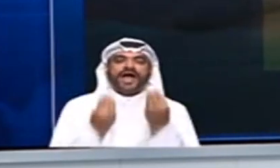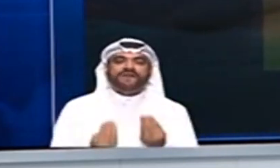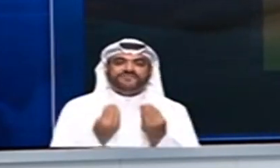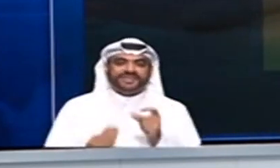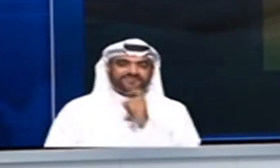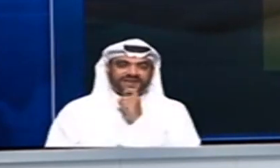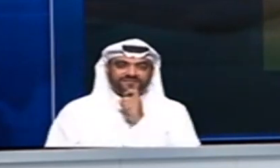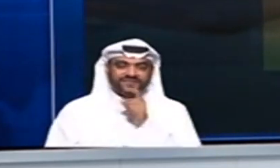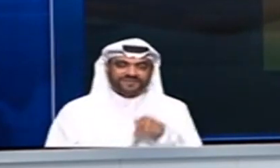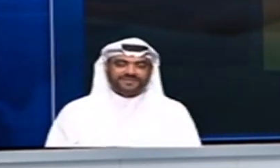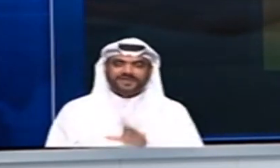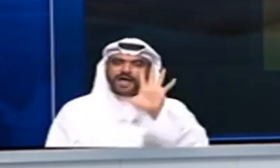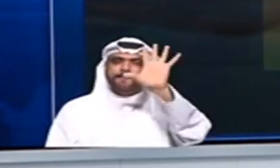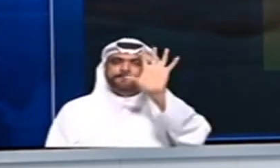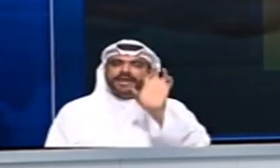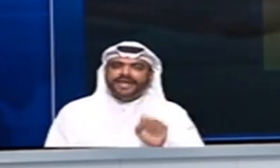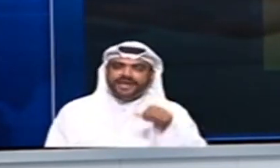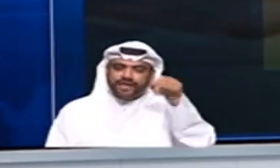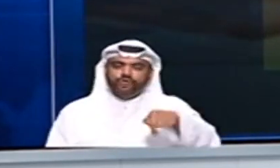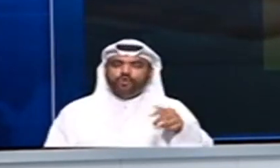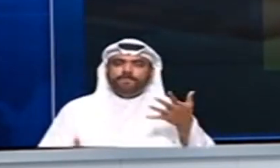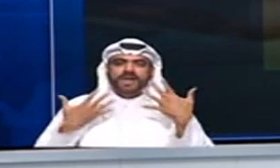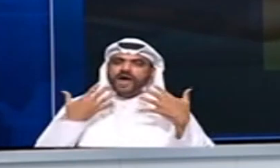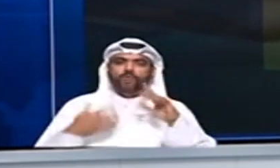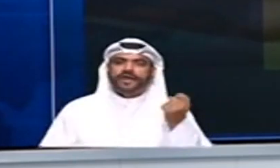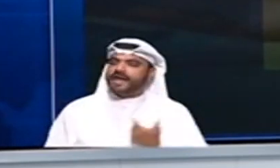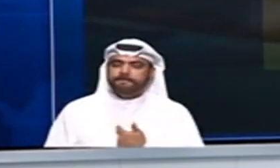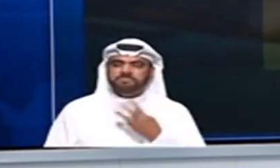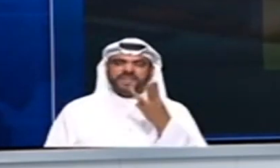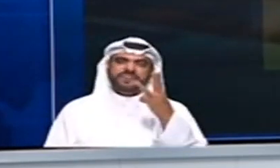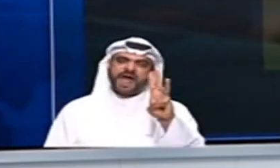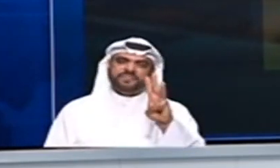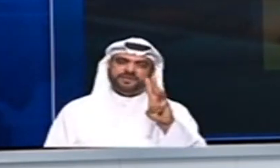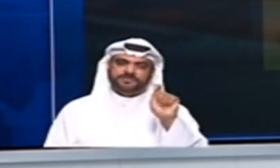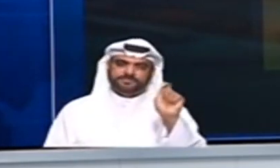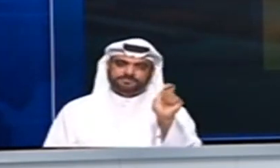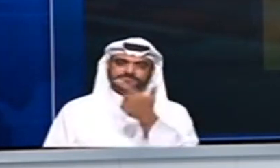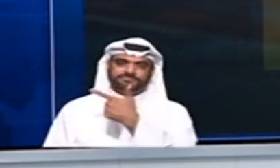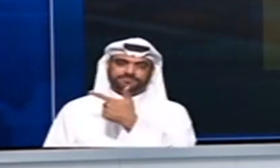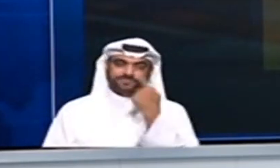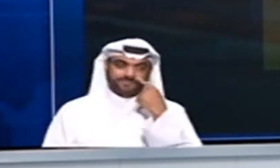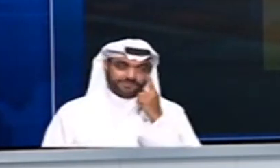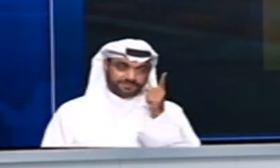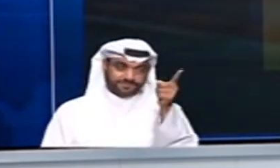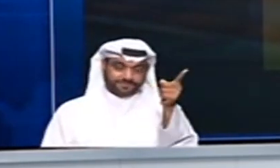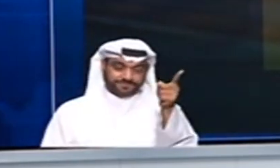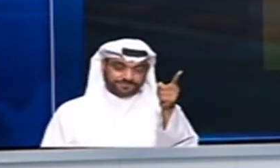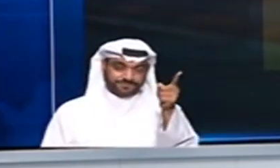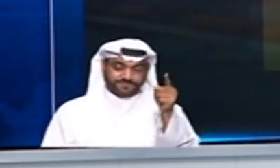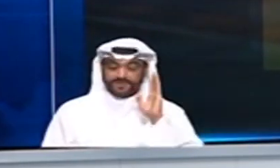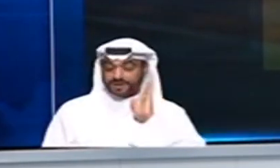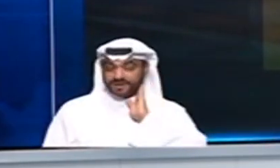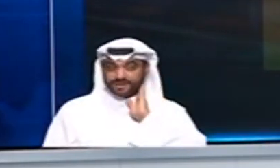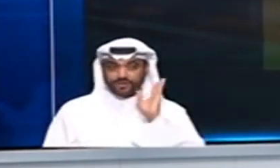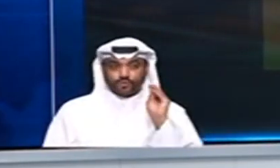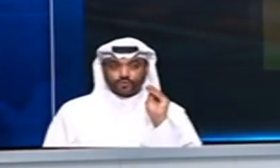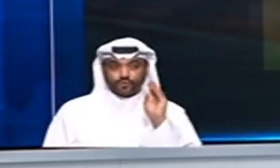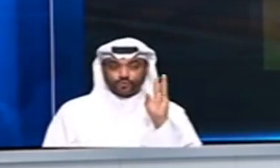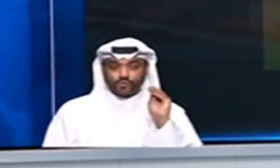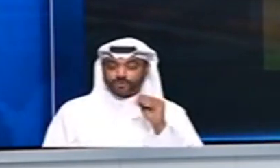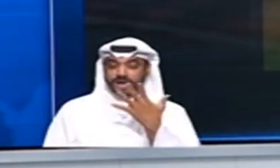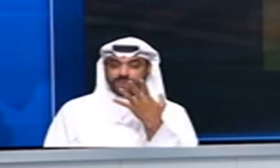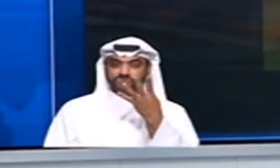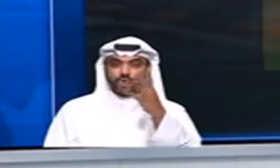أقصى. الليلة تصل في سرعتها إلى 30 كيلومتر في الساعة. درجة الحرارة حاليا 31 درجة مئوية والرطوبة النسبية 45% وتصل